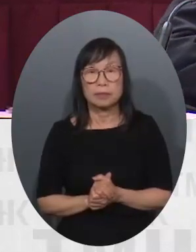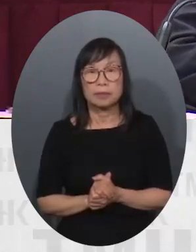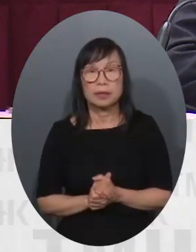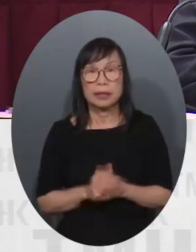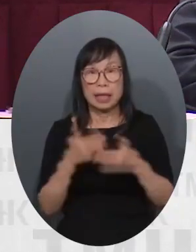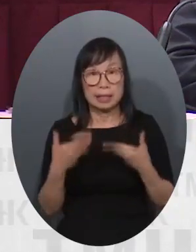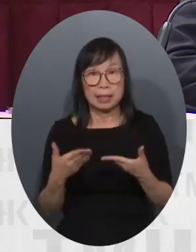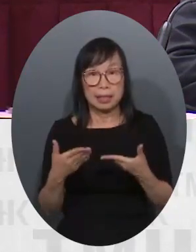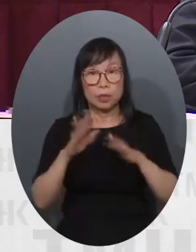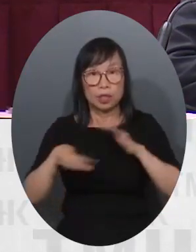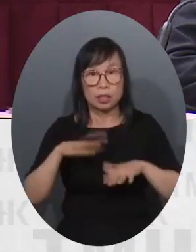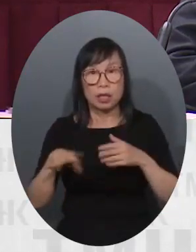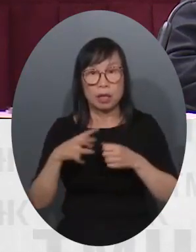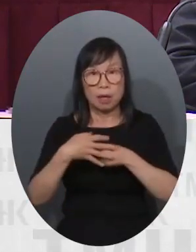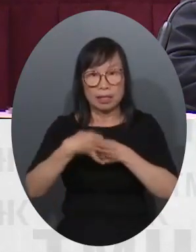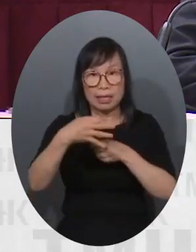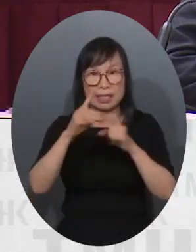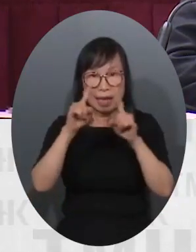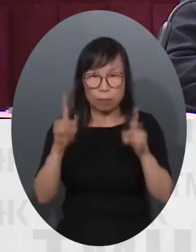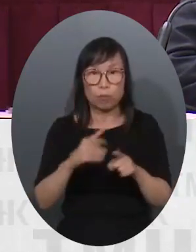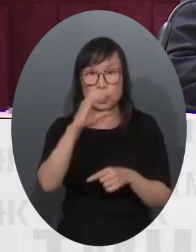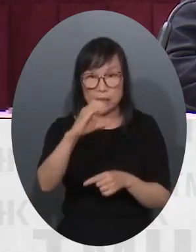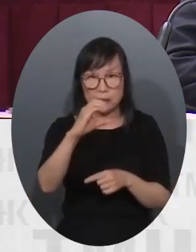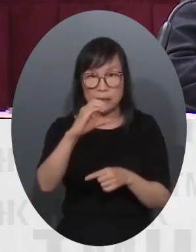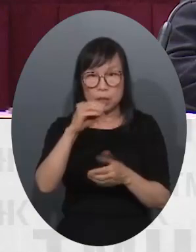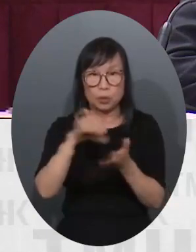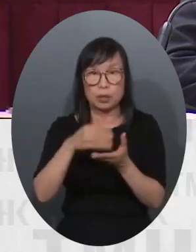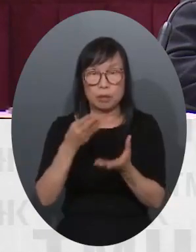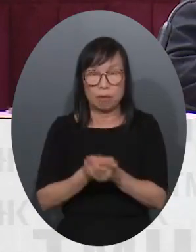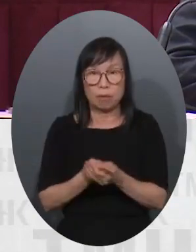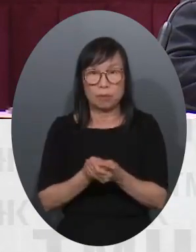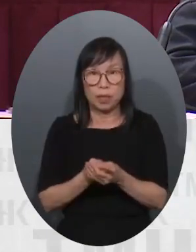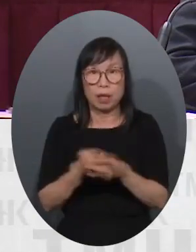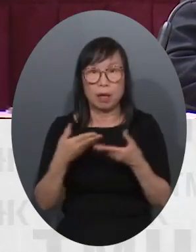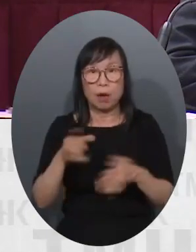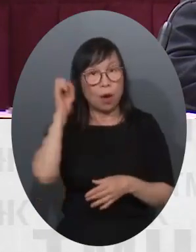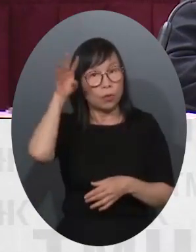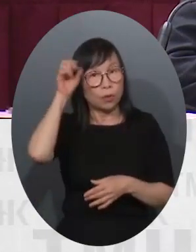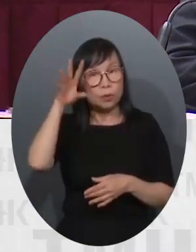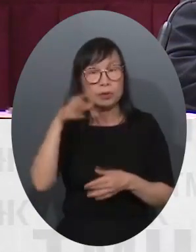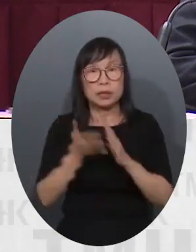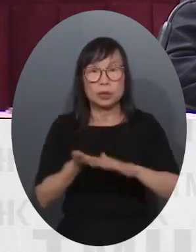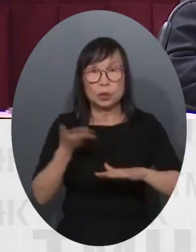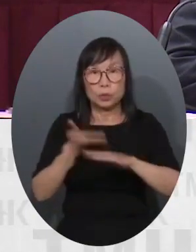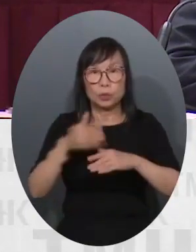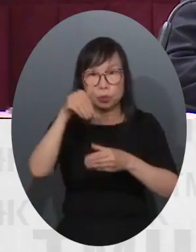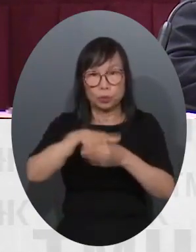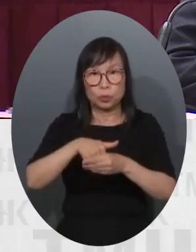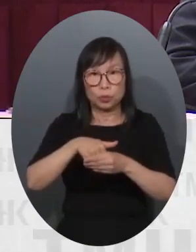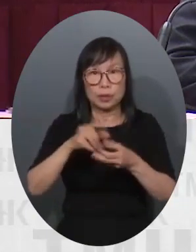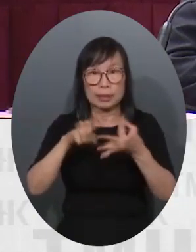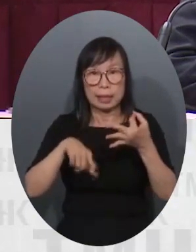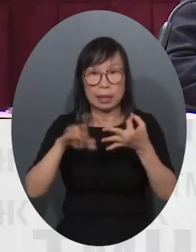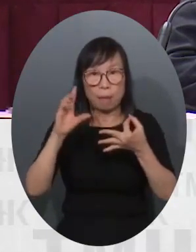我們現在處理第3C(号)決議案。我正式動議重選鄧國斌先